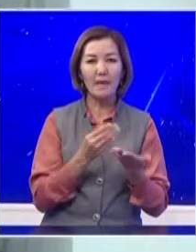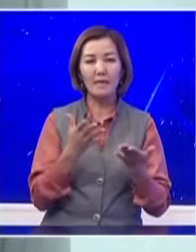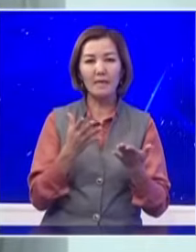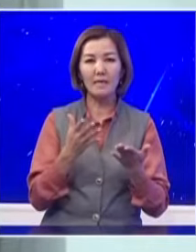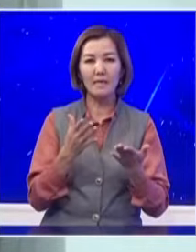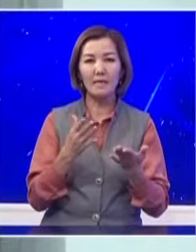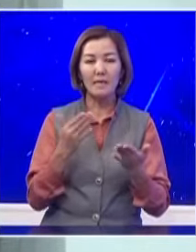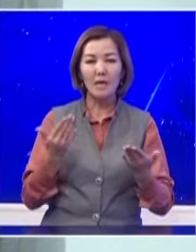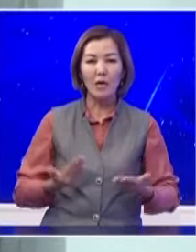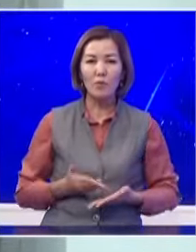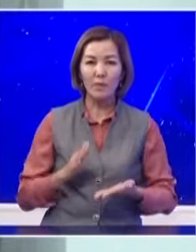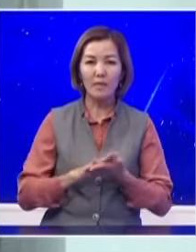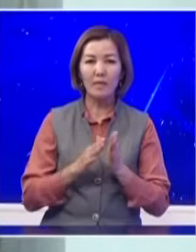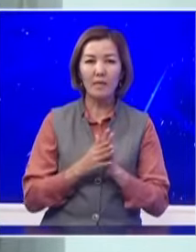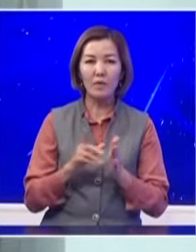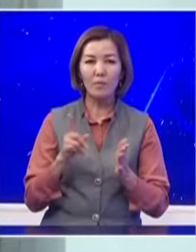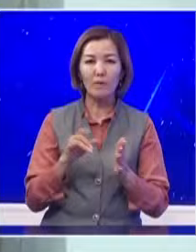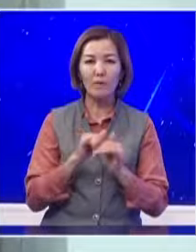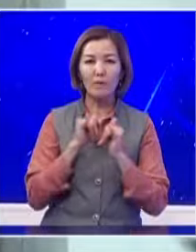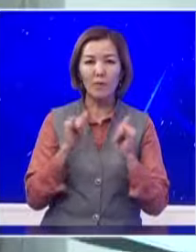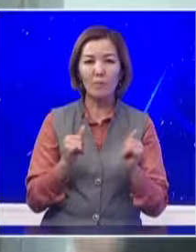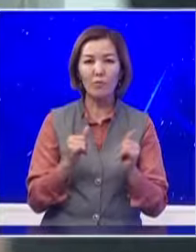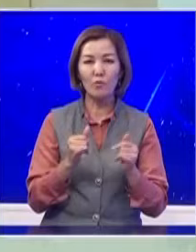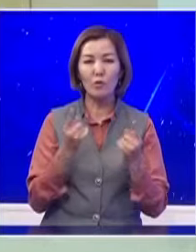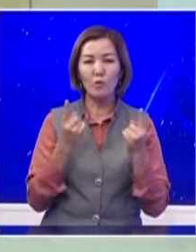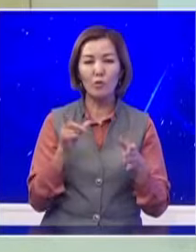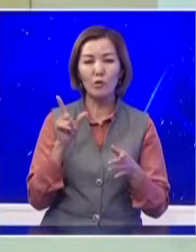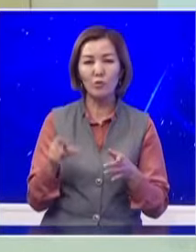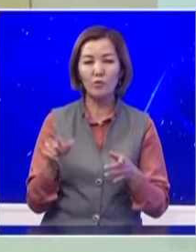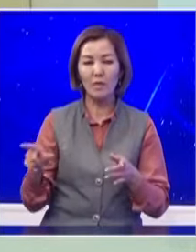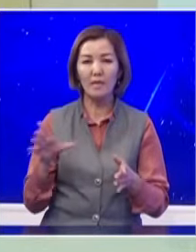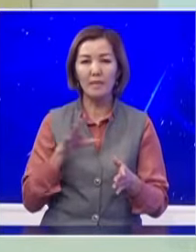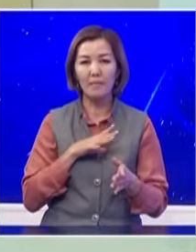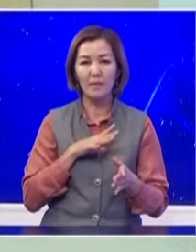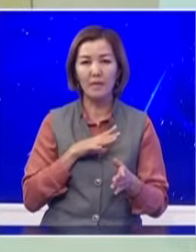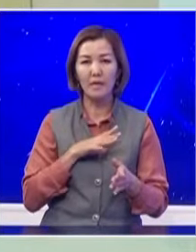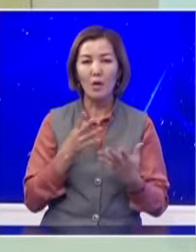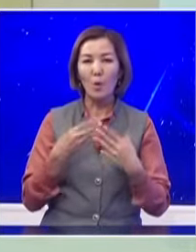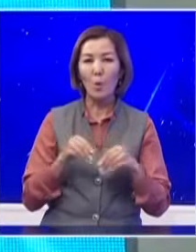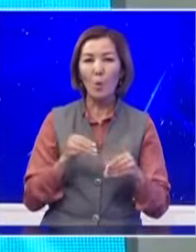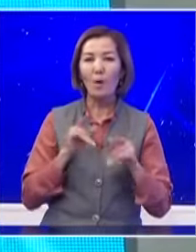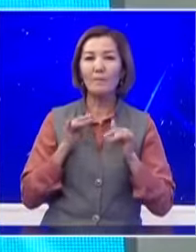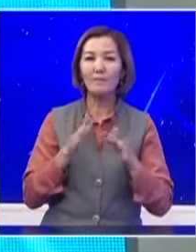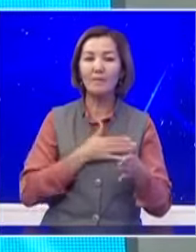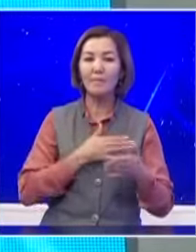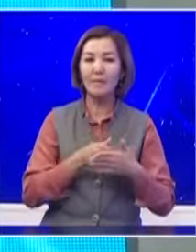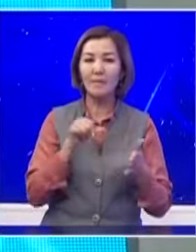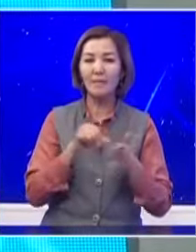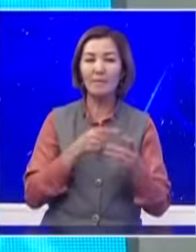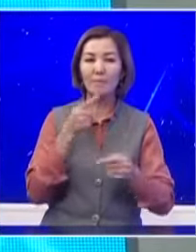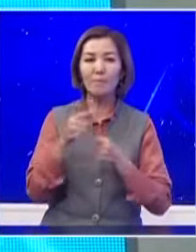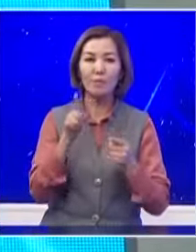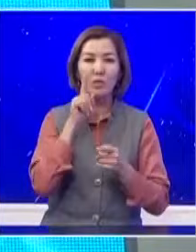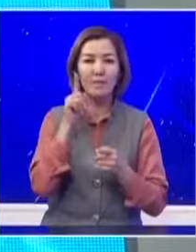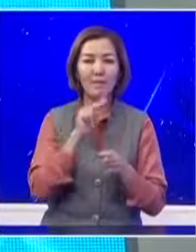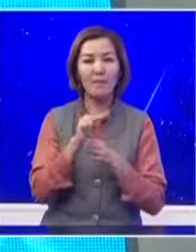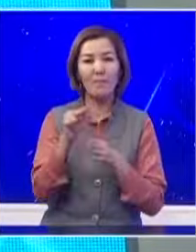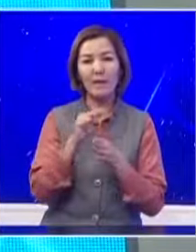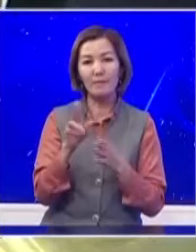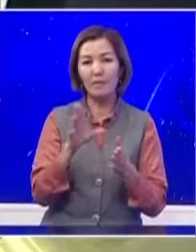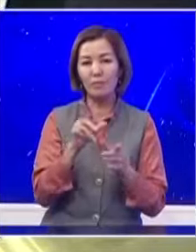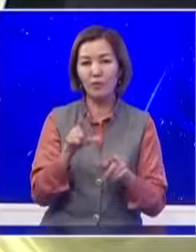Тегіс өңірдің әлеуметтік экономикалық дамуына үлес қосқандар. Бүгінде қоғам ісіне белсене араласып, өскелең буынға бағыт-бағдар бата